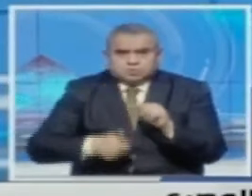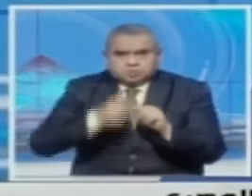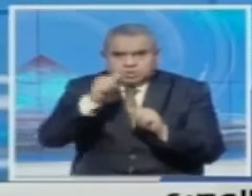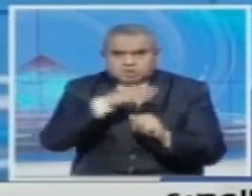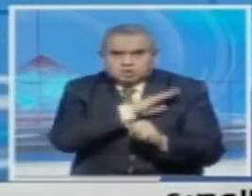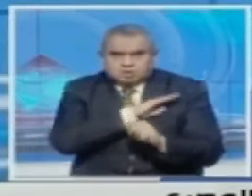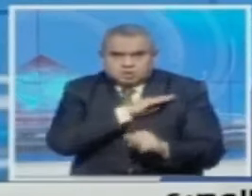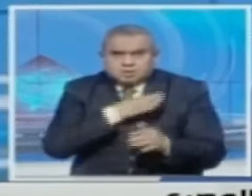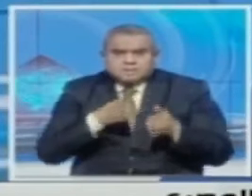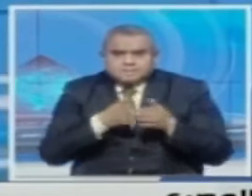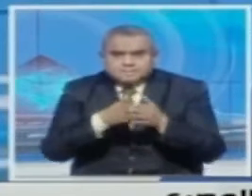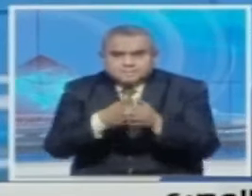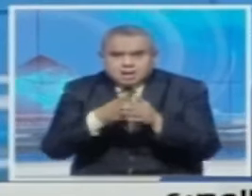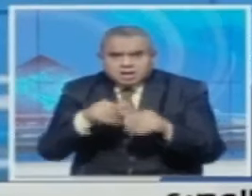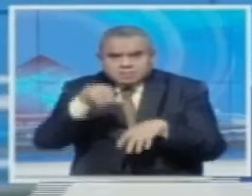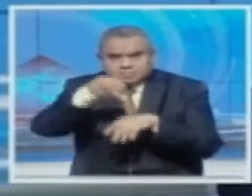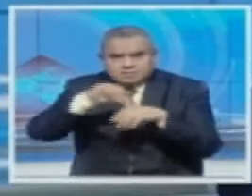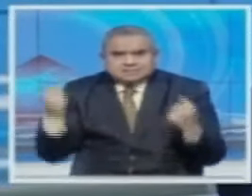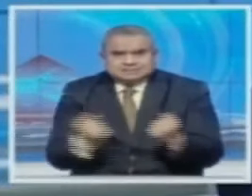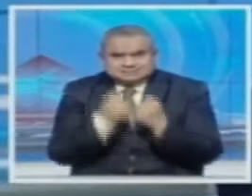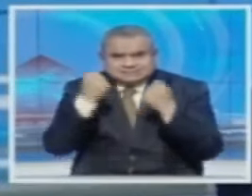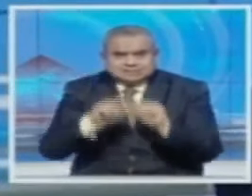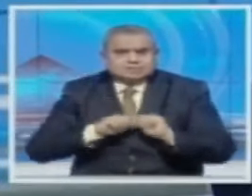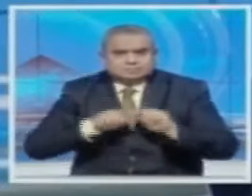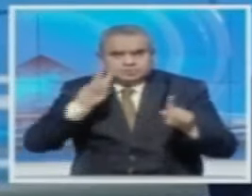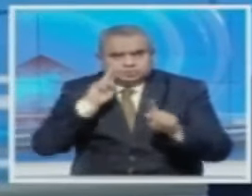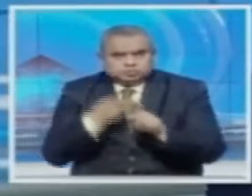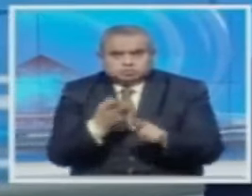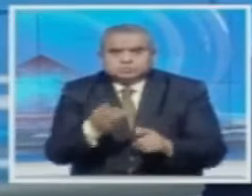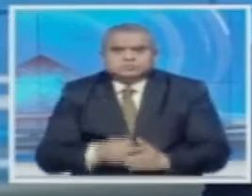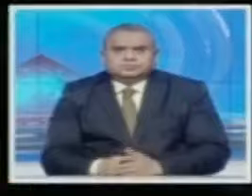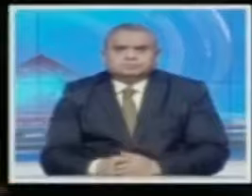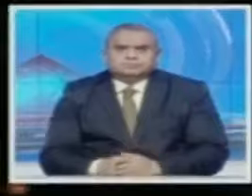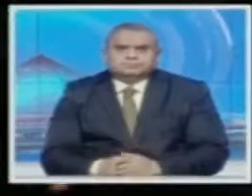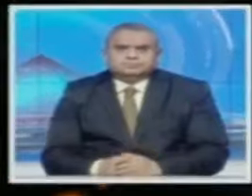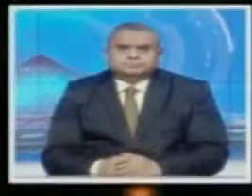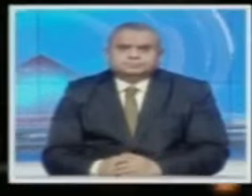القوات والوحدات البحرية بمنطقة التدريب.